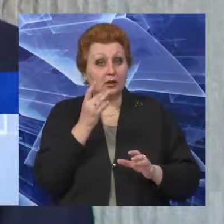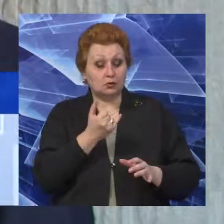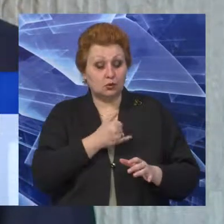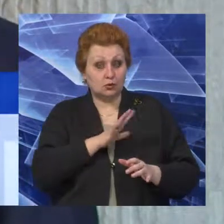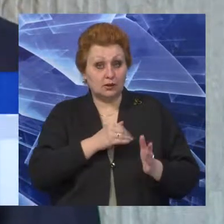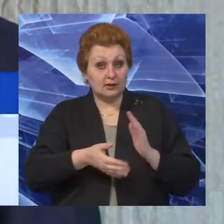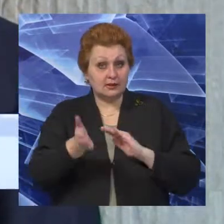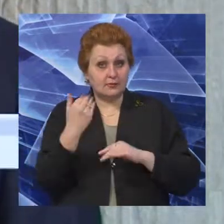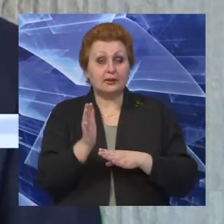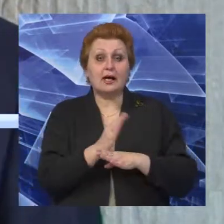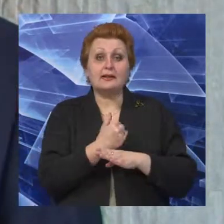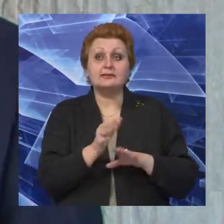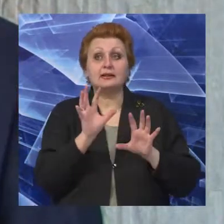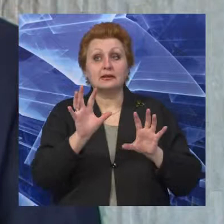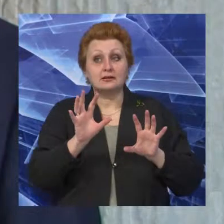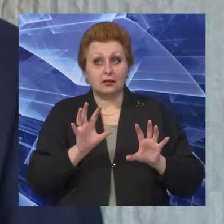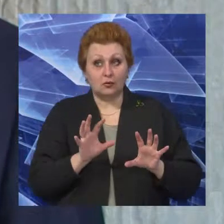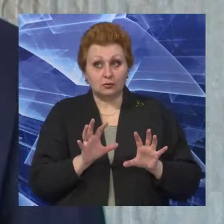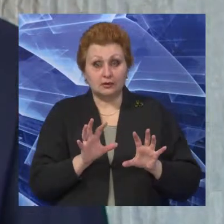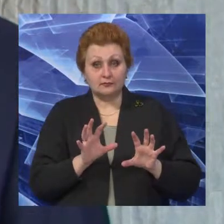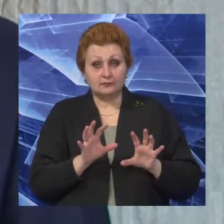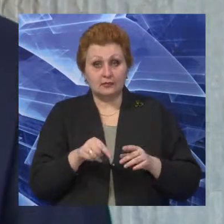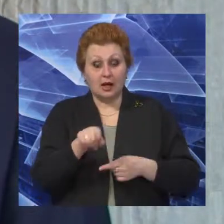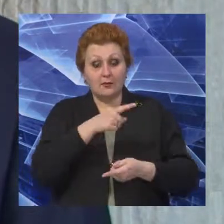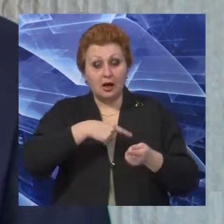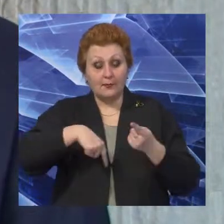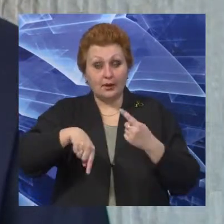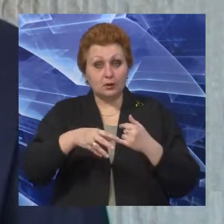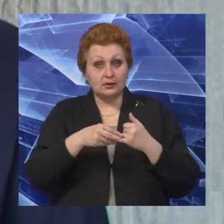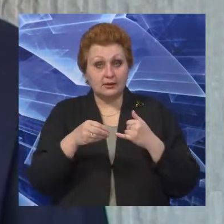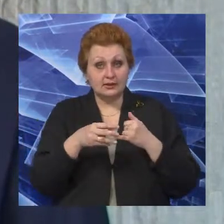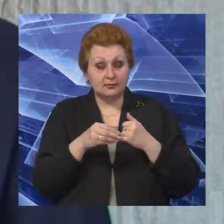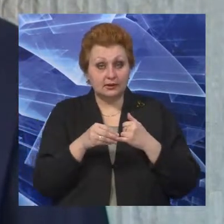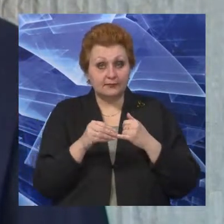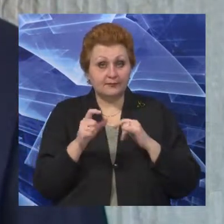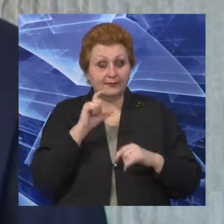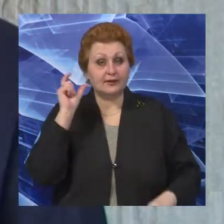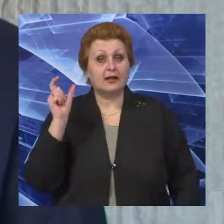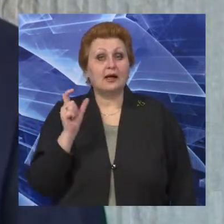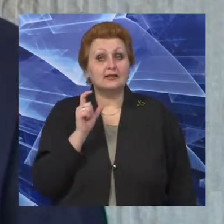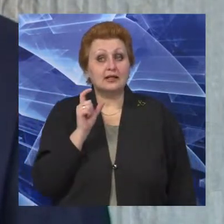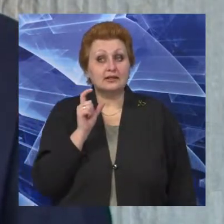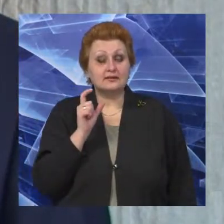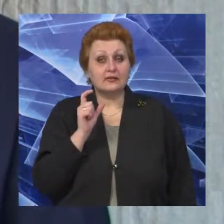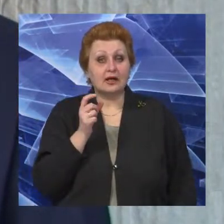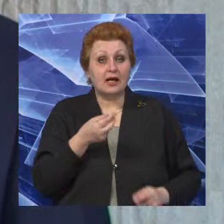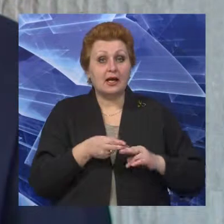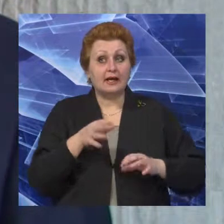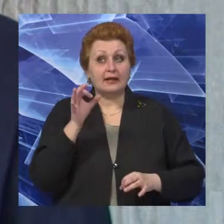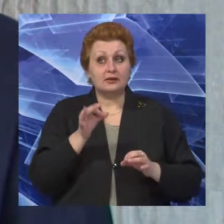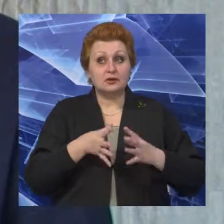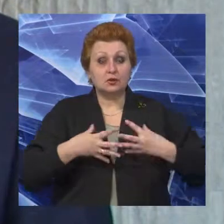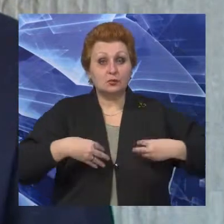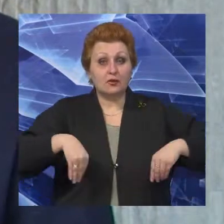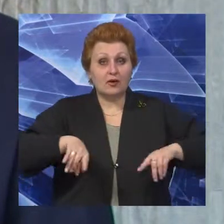были разбросаны по отдельным законам об обороте земель сельхозназначения, о крестьянско-фермерском хозяйстве, все эти нормы